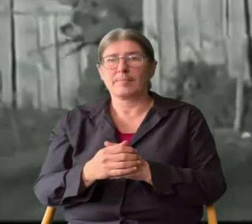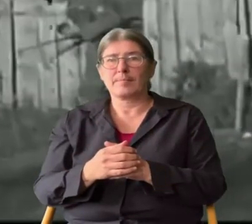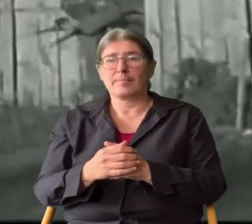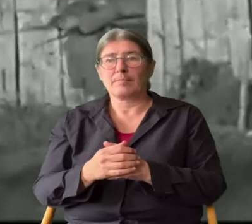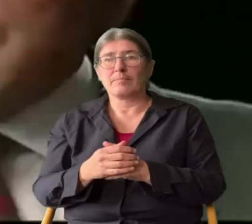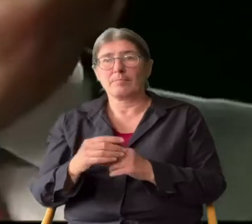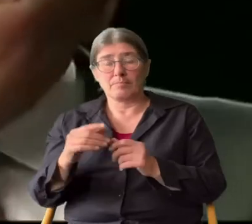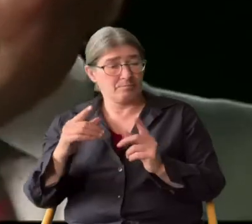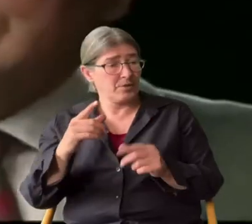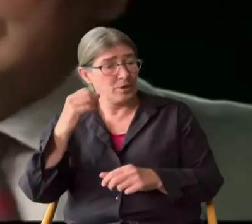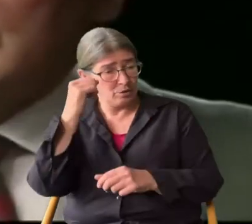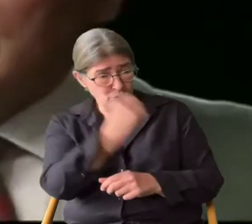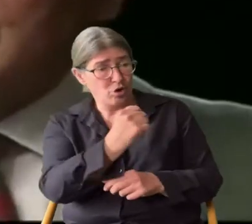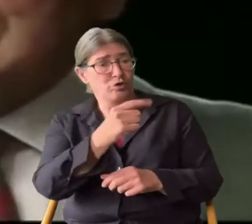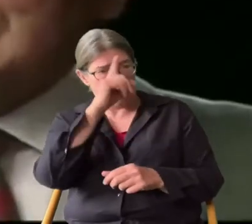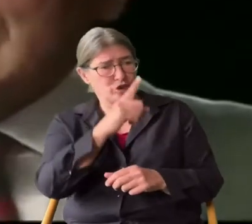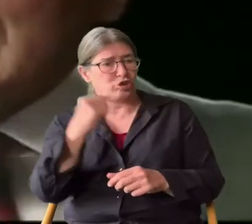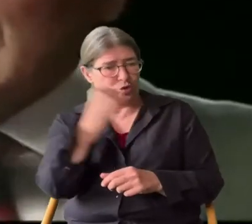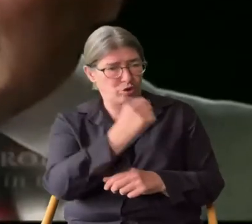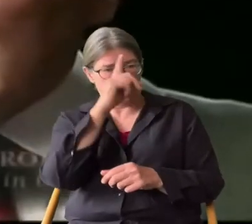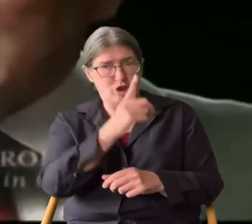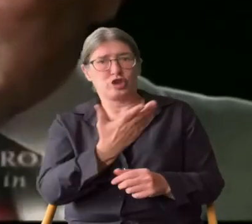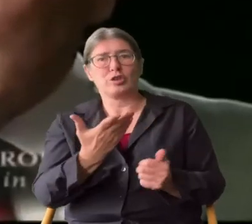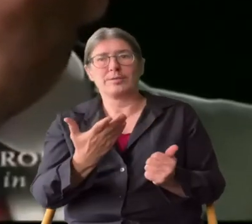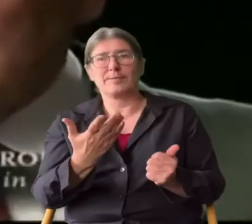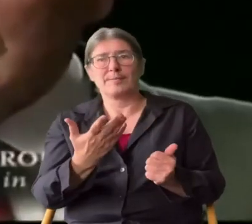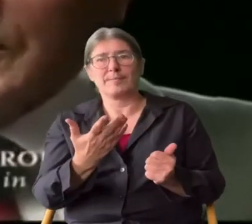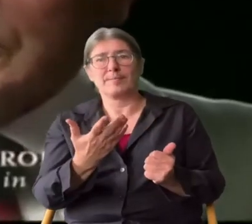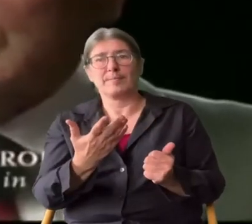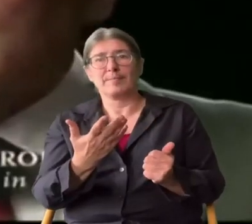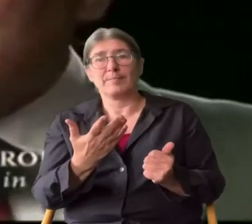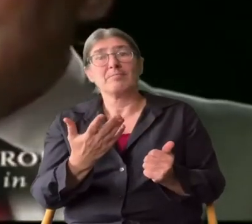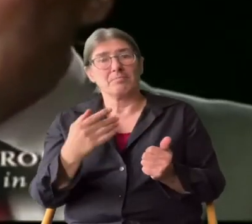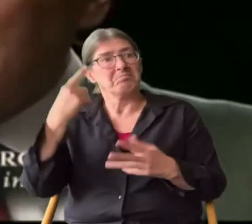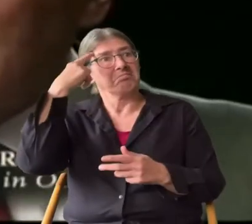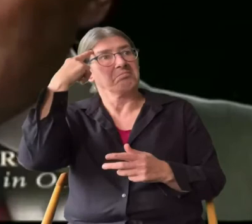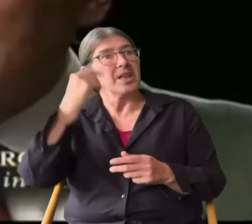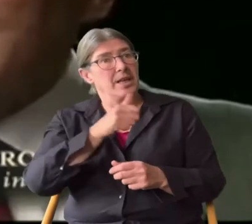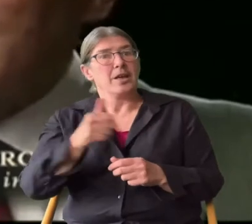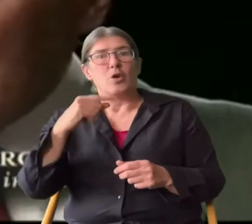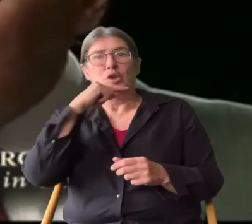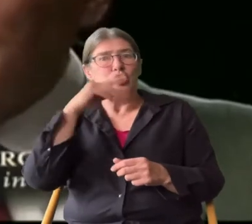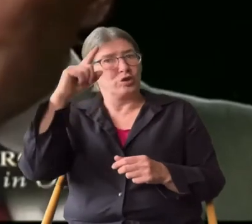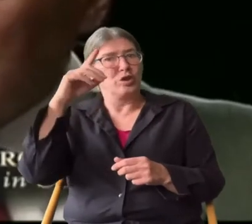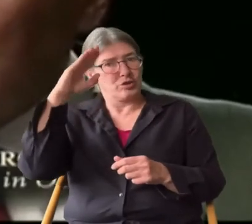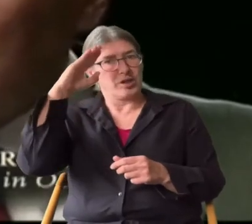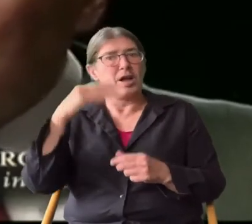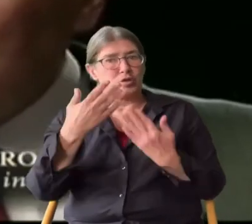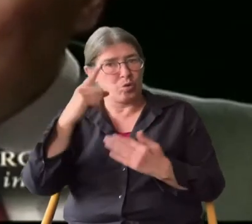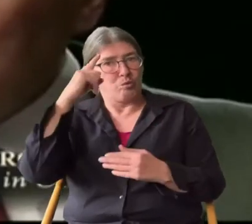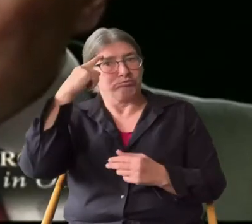Töte den Deutschen! Töte den Deutschen! Das war natürlich im Bewusstsein jedes sowjetischen Soldaten eingeprägt.